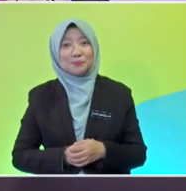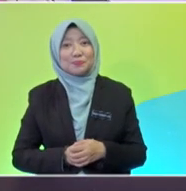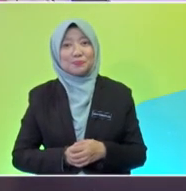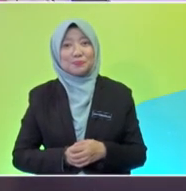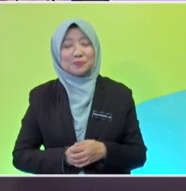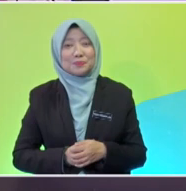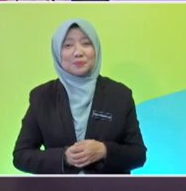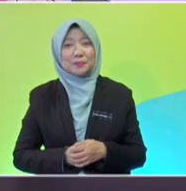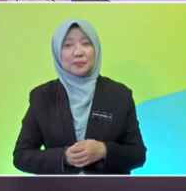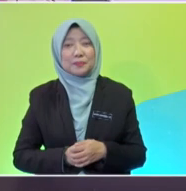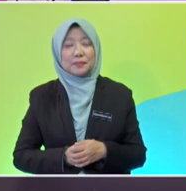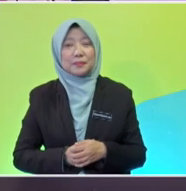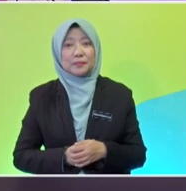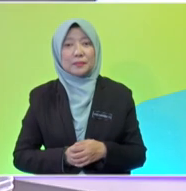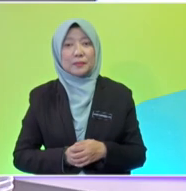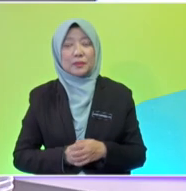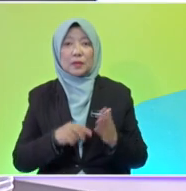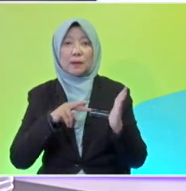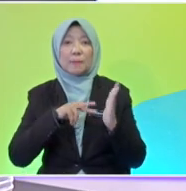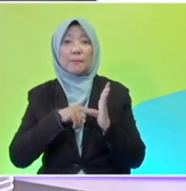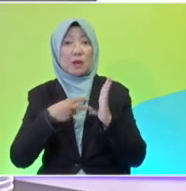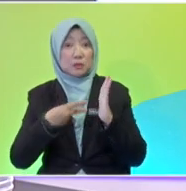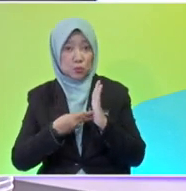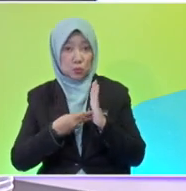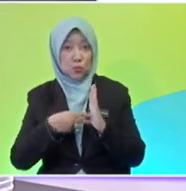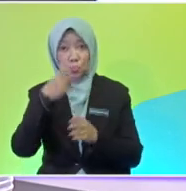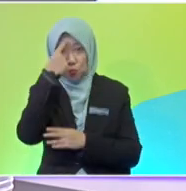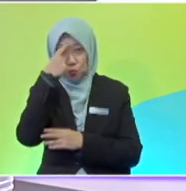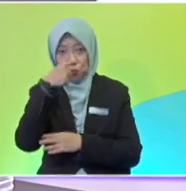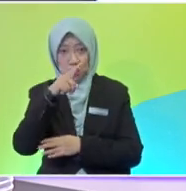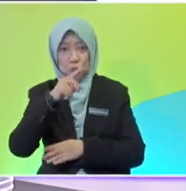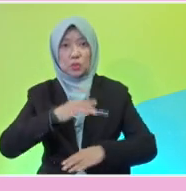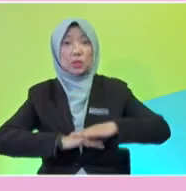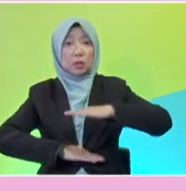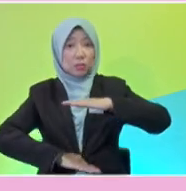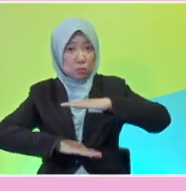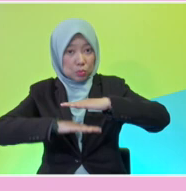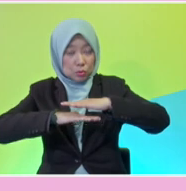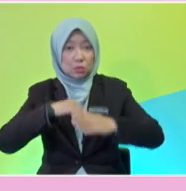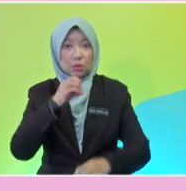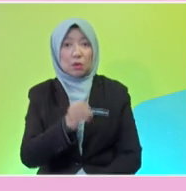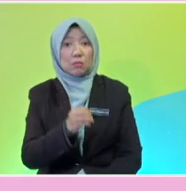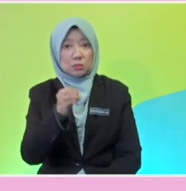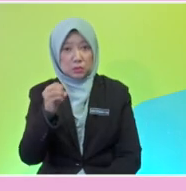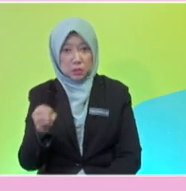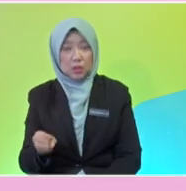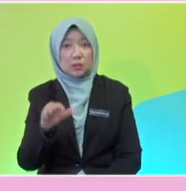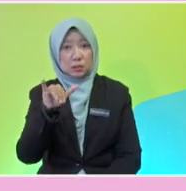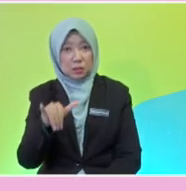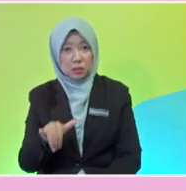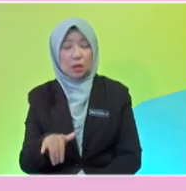Oke kalau kita lihat maksud untuk timbul adalah objek yang boleh terapung di atas permukaan